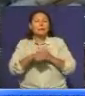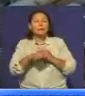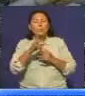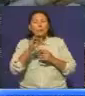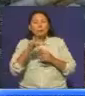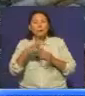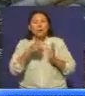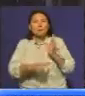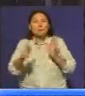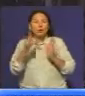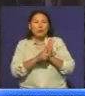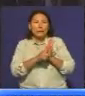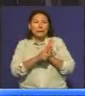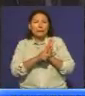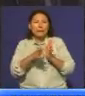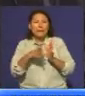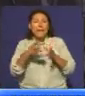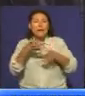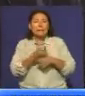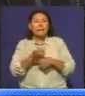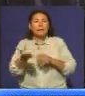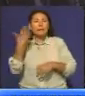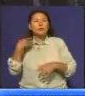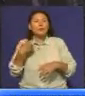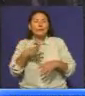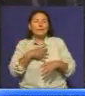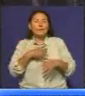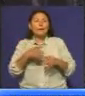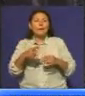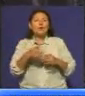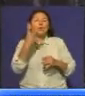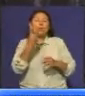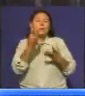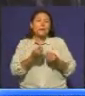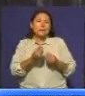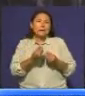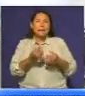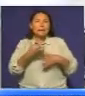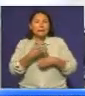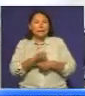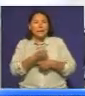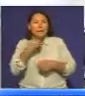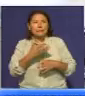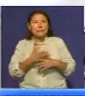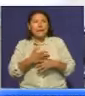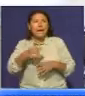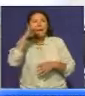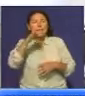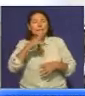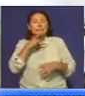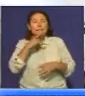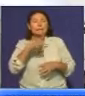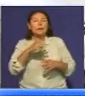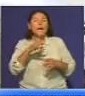процедурасы 77 күннен 66 күнге дейін азайды. Бұрын 7 кезеңнен тұрса, енді 4 кезеңге дейін қысқарды. Бұл Қазақстанның жаһандық